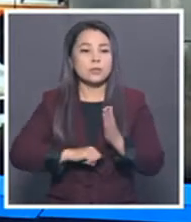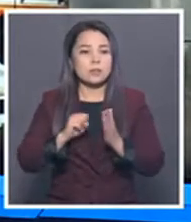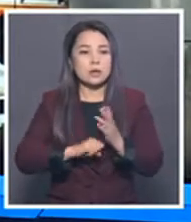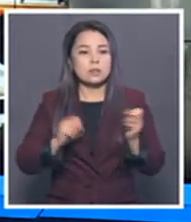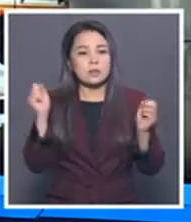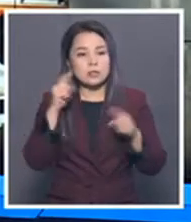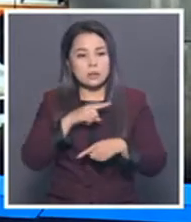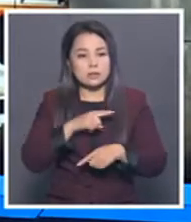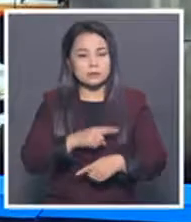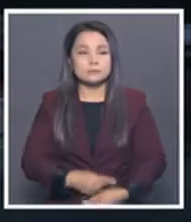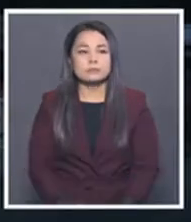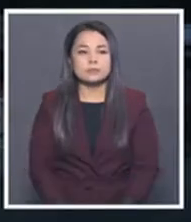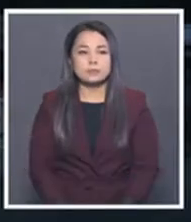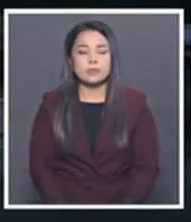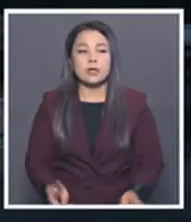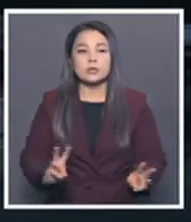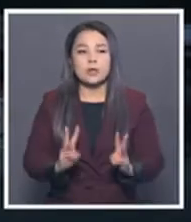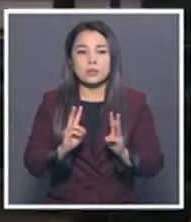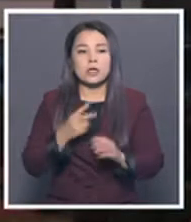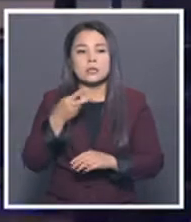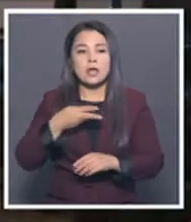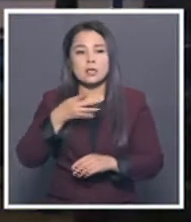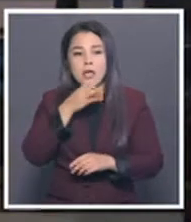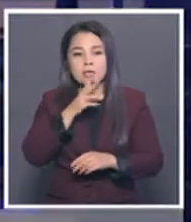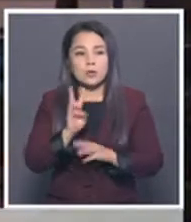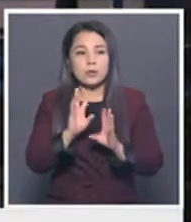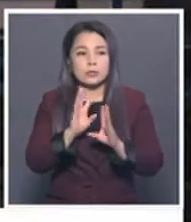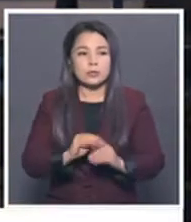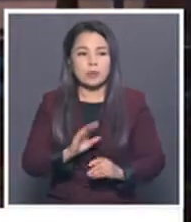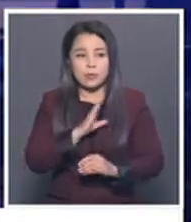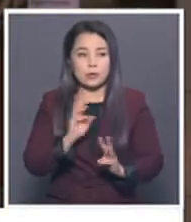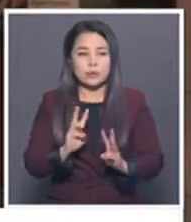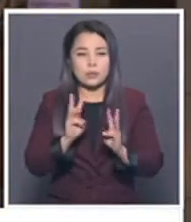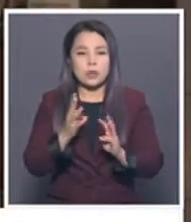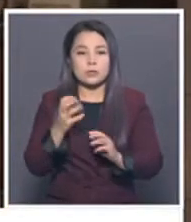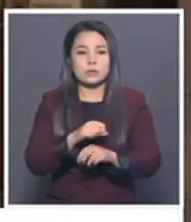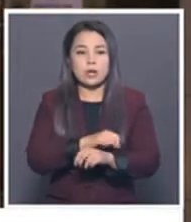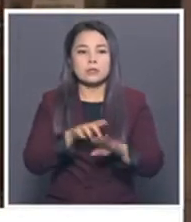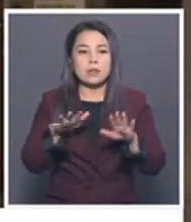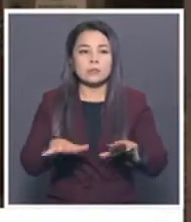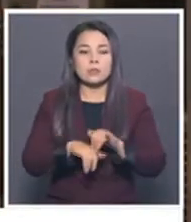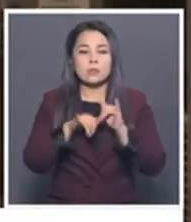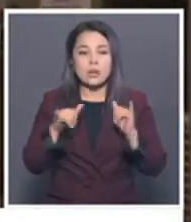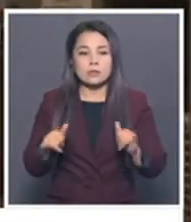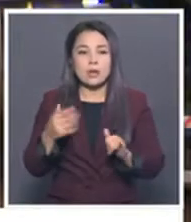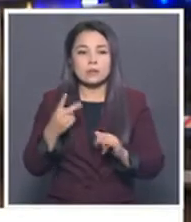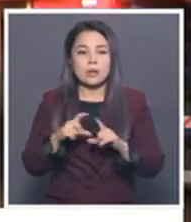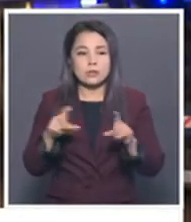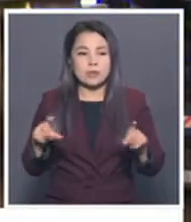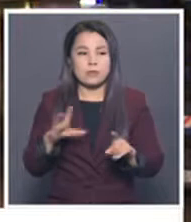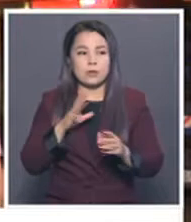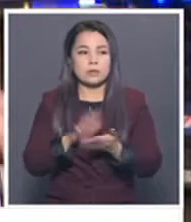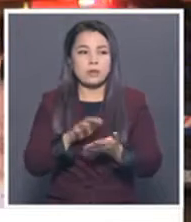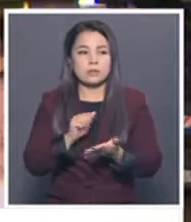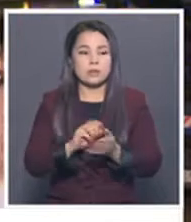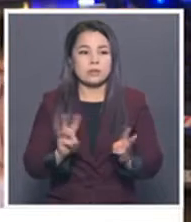жатыр. Қызыл жалын 2 сағат дегенде толықтай ауыздықталды. Тілсіз жау 400 шаршы метр аумақты қамтып, 2 бірдей нысан толықтай жанып